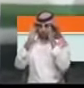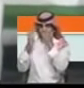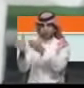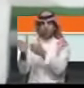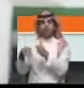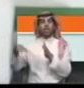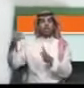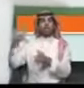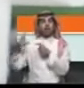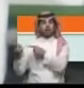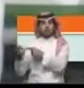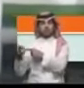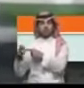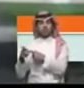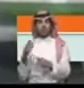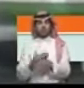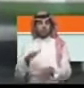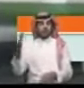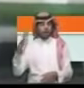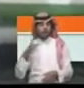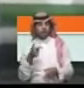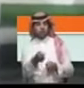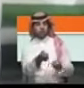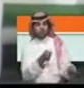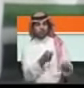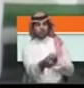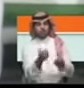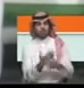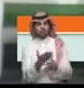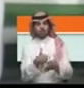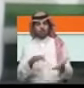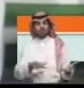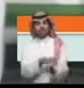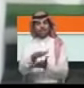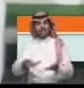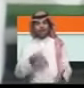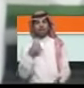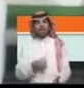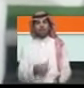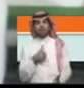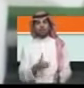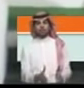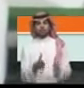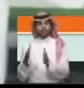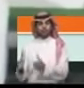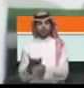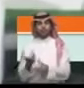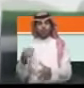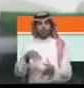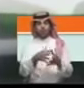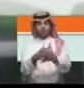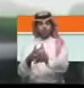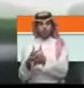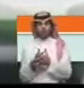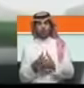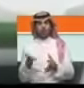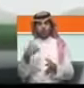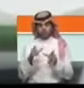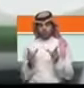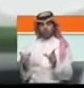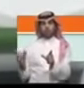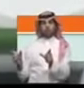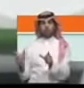سوريا، مشيرا إلى أن إيران تعمل على مفاقمة النزاع في اليمن، وأكد في الوقت ذاته دعم واشنطن للدول في الدفاع